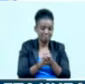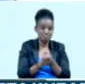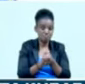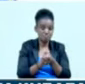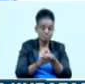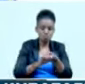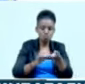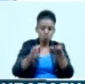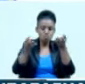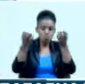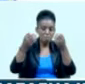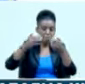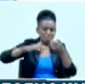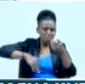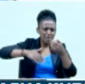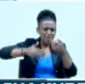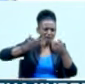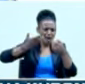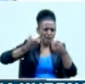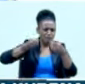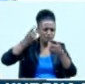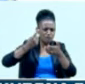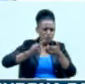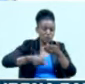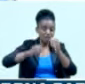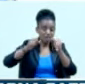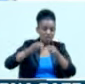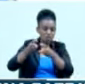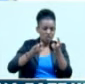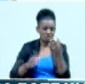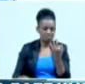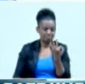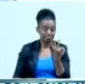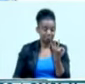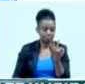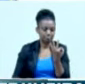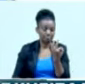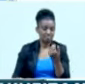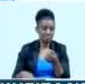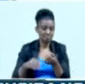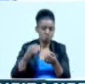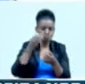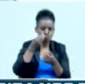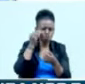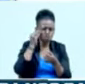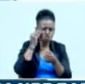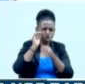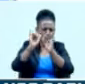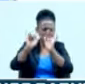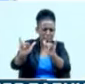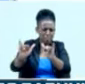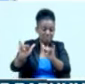Uko byari bimeze nuko iki cyorezo ngira ngo twabivuga nko mu byiciro bitatu. Hari igihe cyaguma mu rugo, hari ikindi